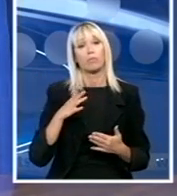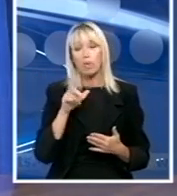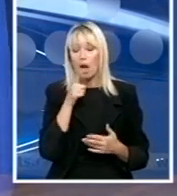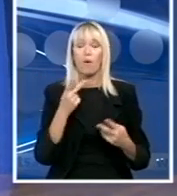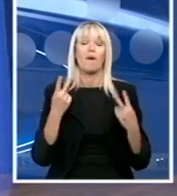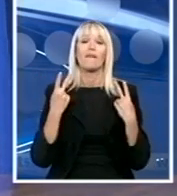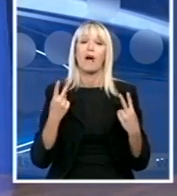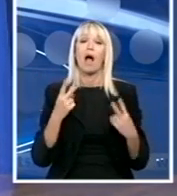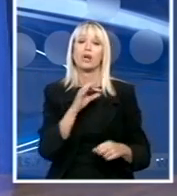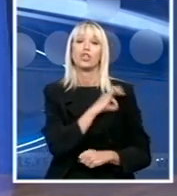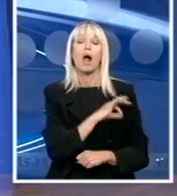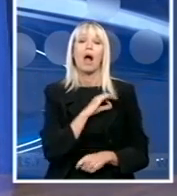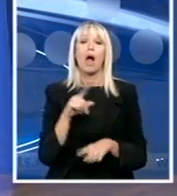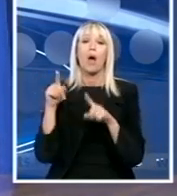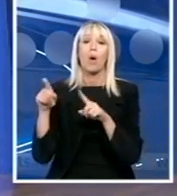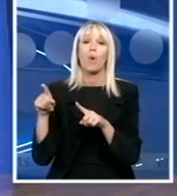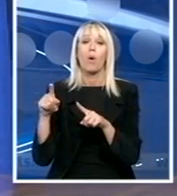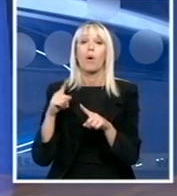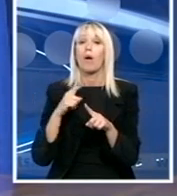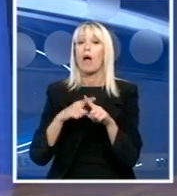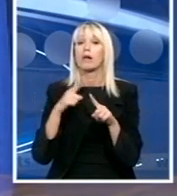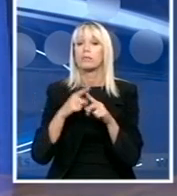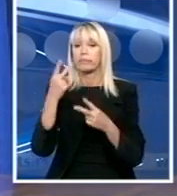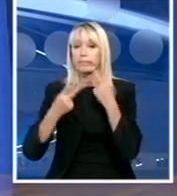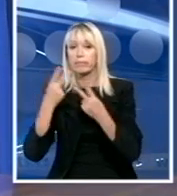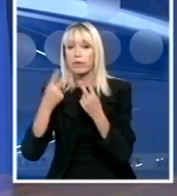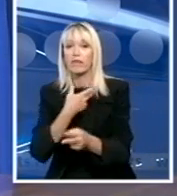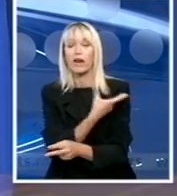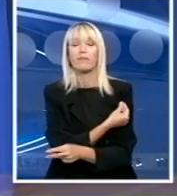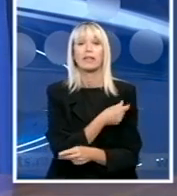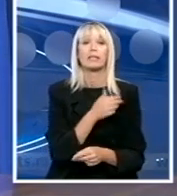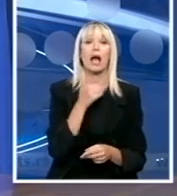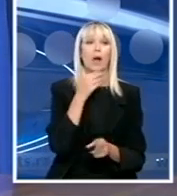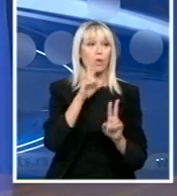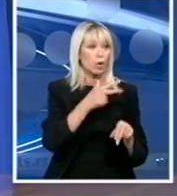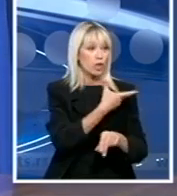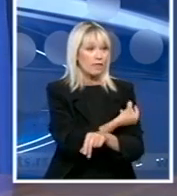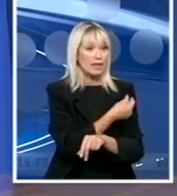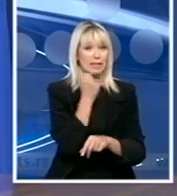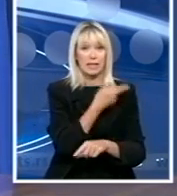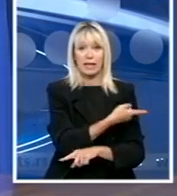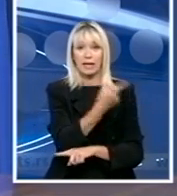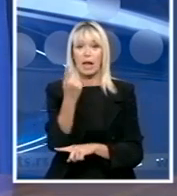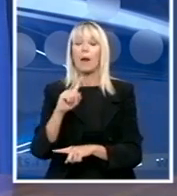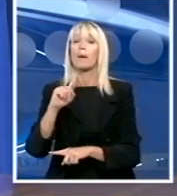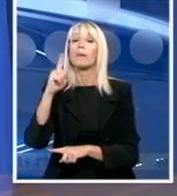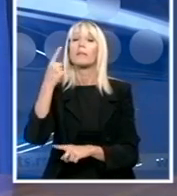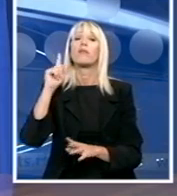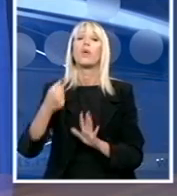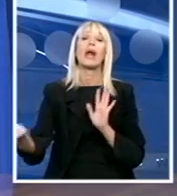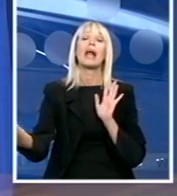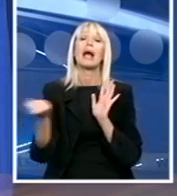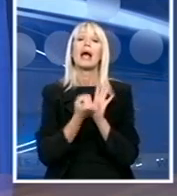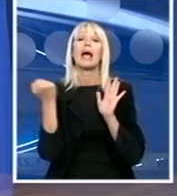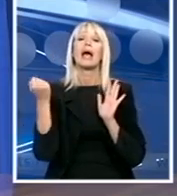ulogu. Da bi se vakcina mogla koristiti, ona mora da dobije i registraciju Agencije za